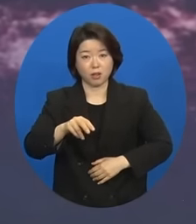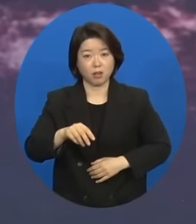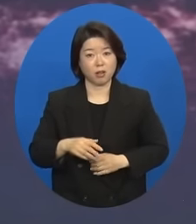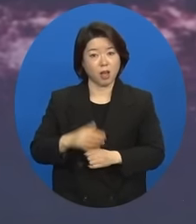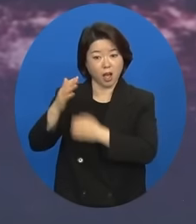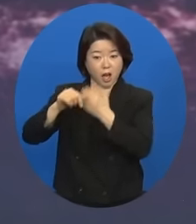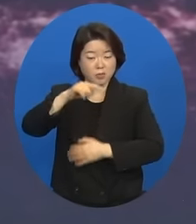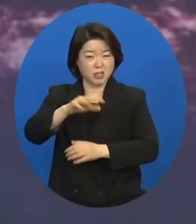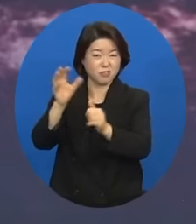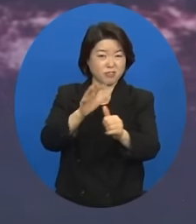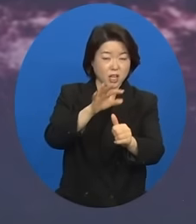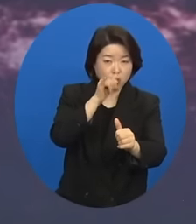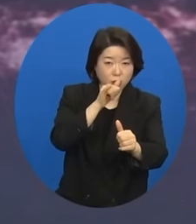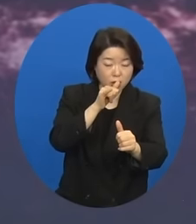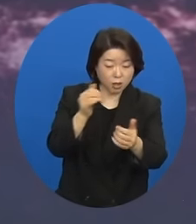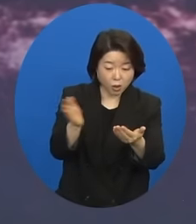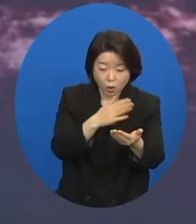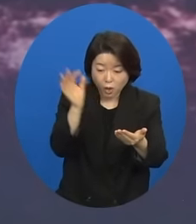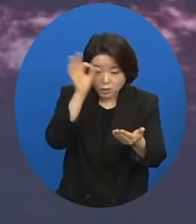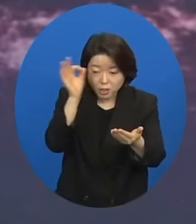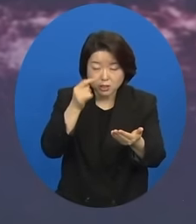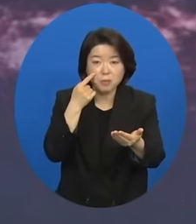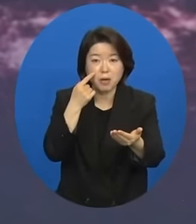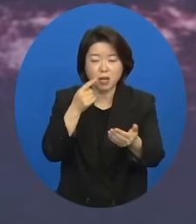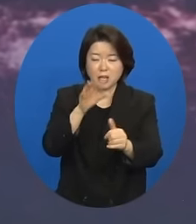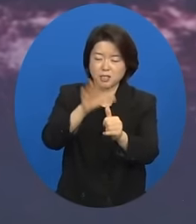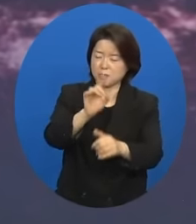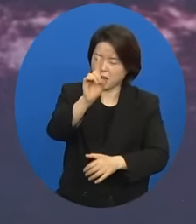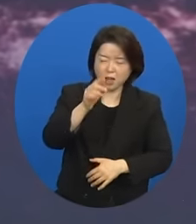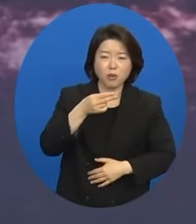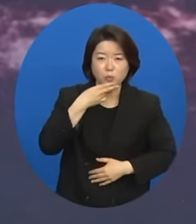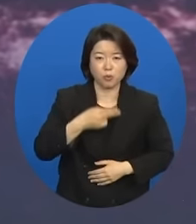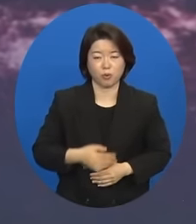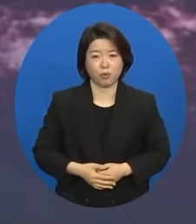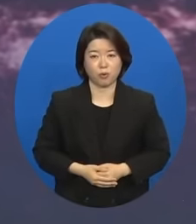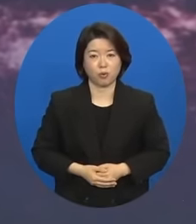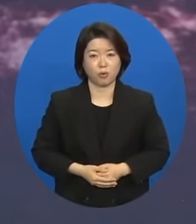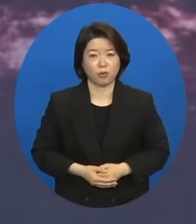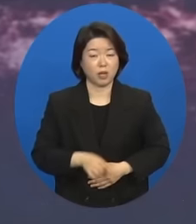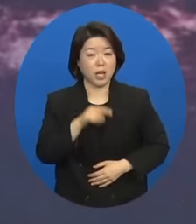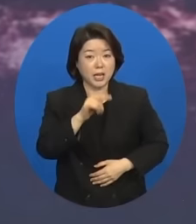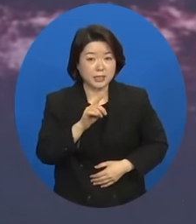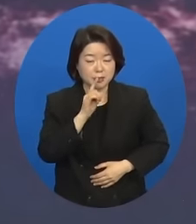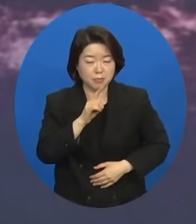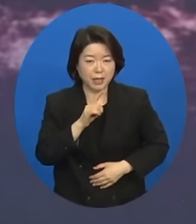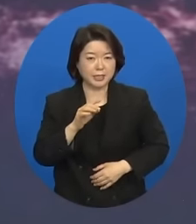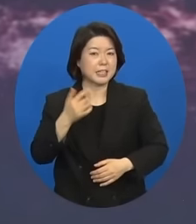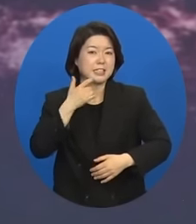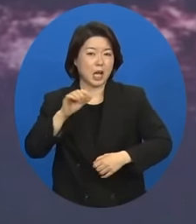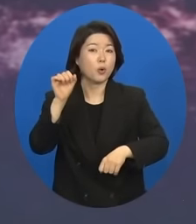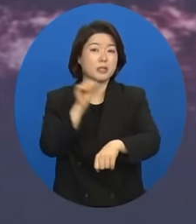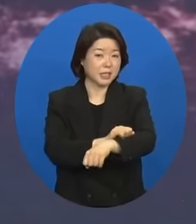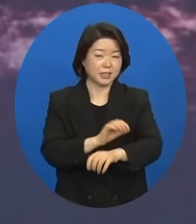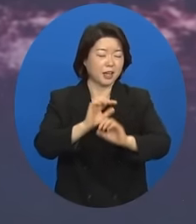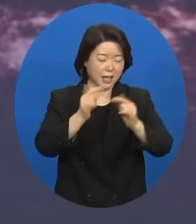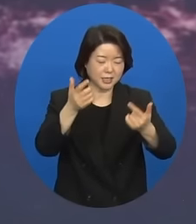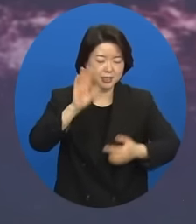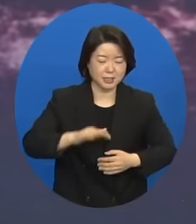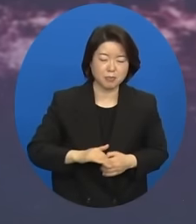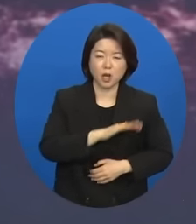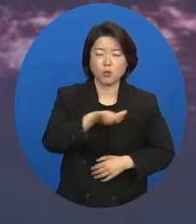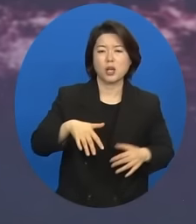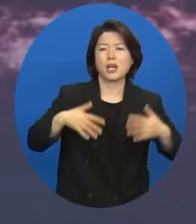분 찾아보세요 책망하는 거 하나 나오지 않아 그 말이 야곱이 잘했다는 것은 아니지만 우리의